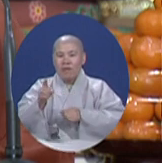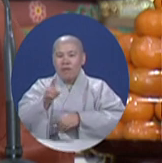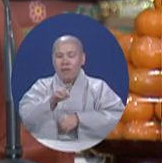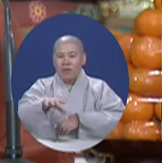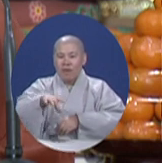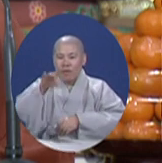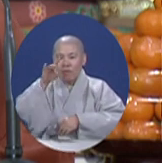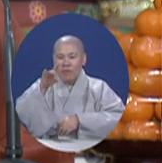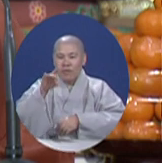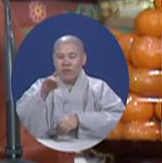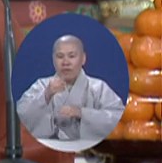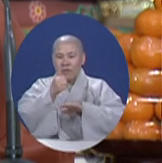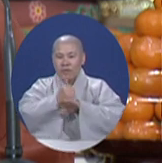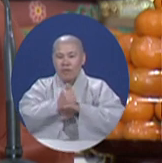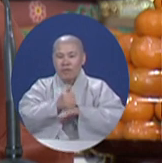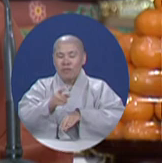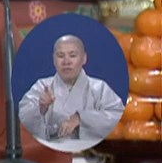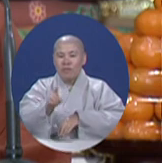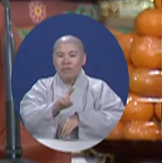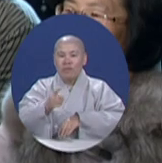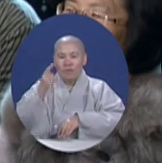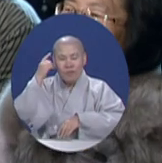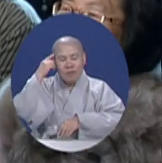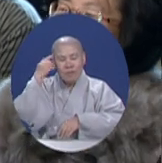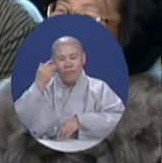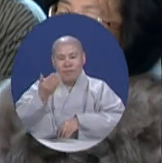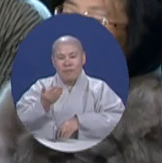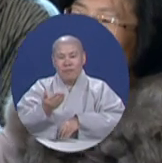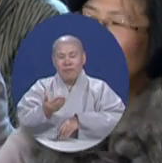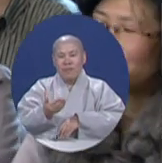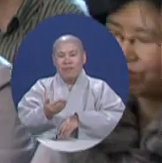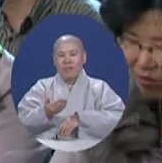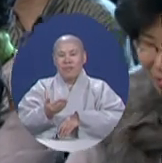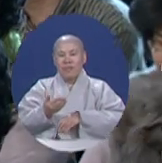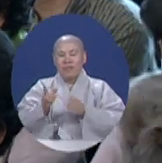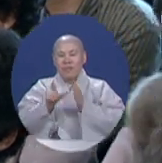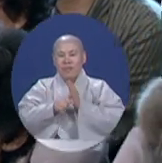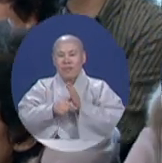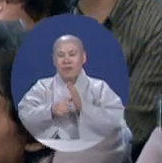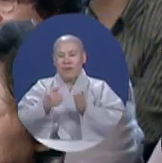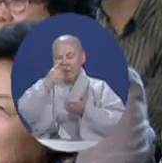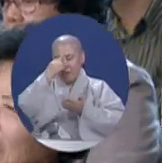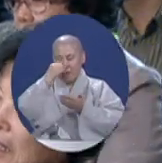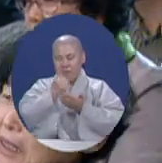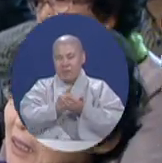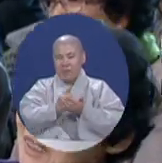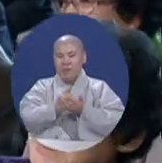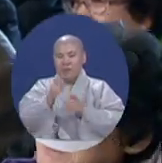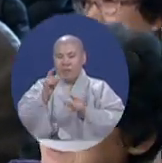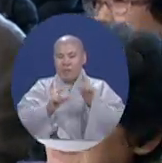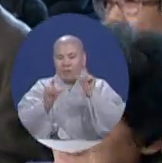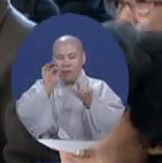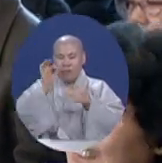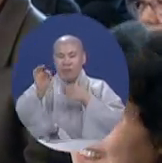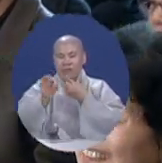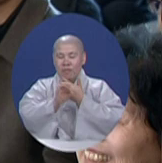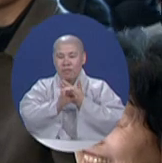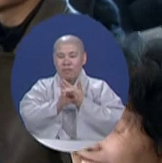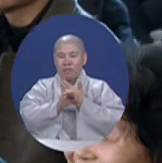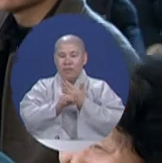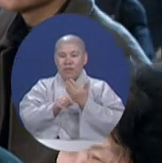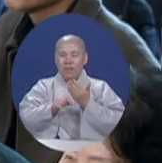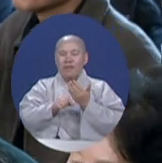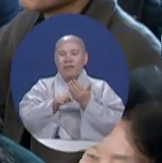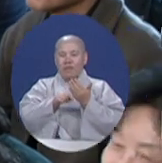어디가 먼저고 어디가 나중인가 물어요. 그러니까 그 스님이 생김새로만 보면 꼭지가 먼저고